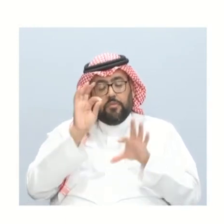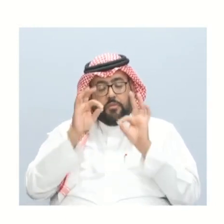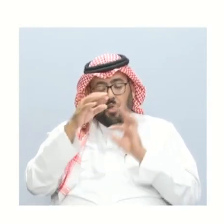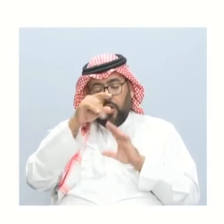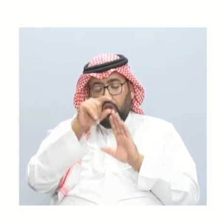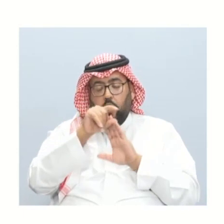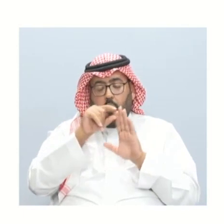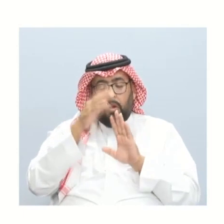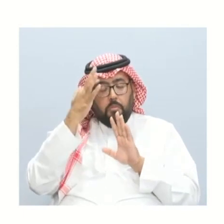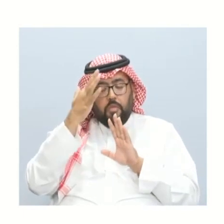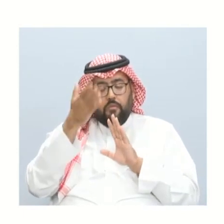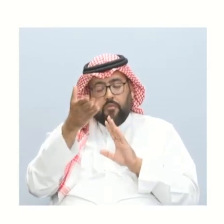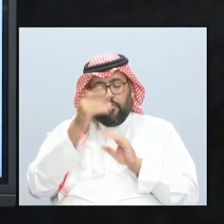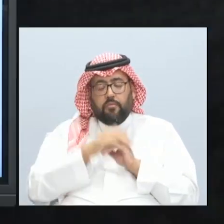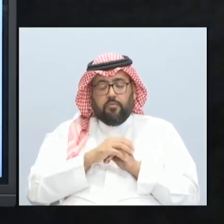بامكانك